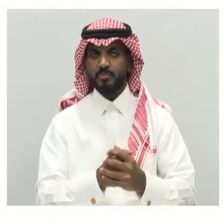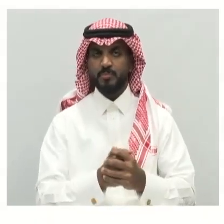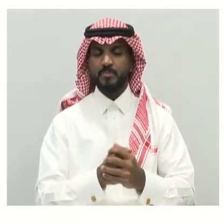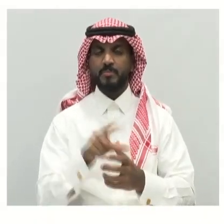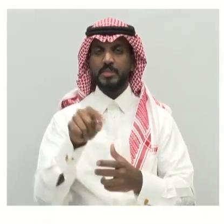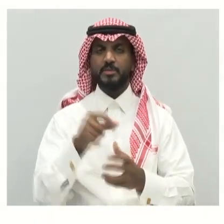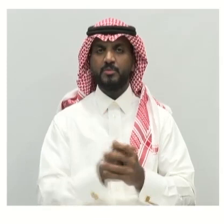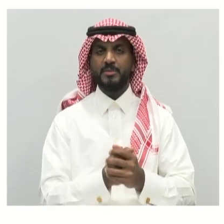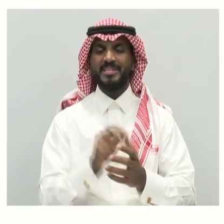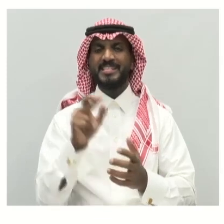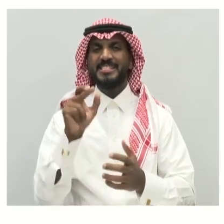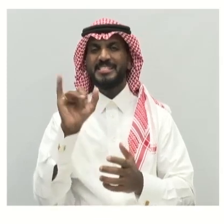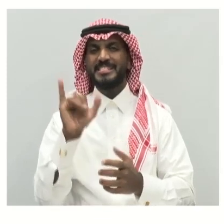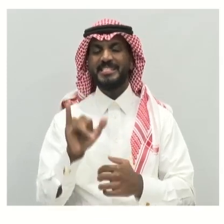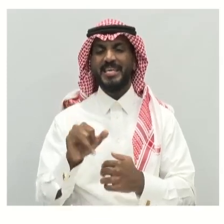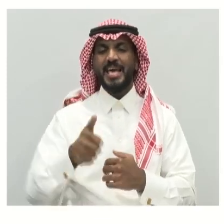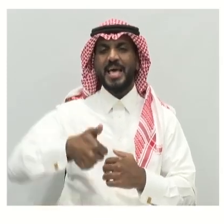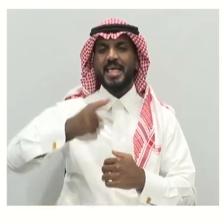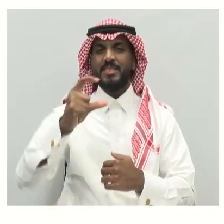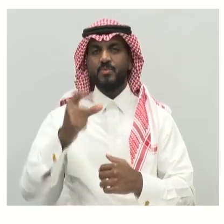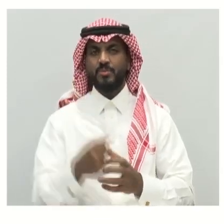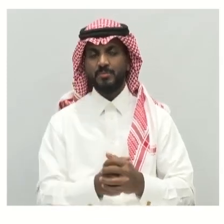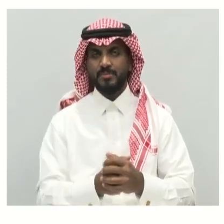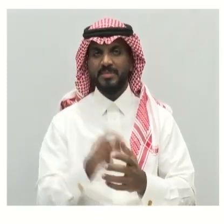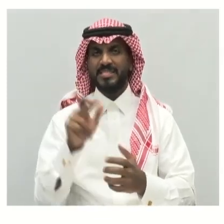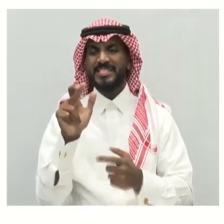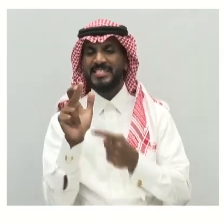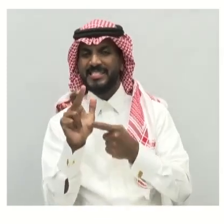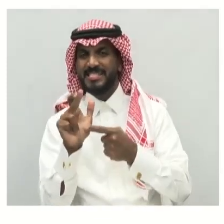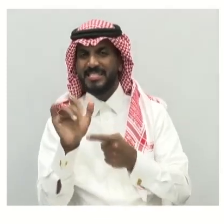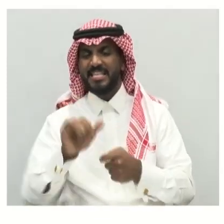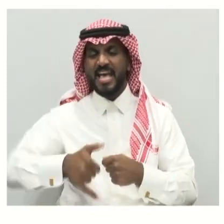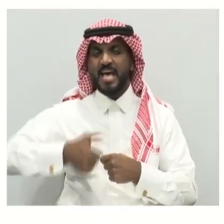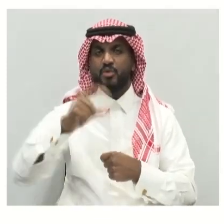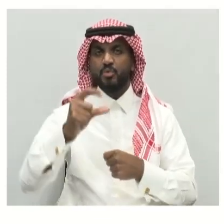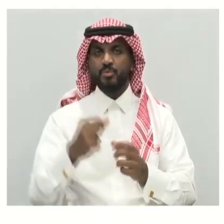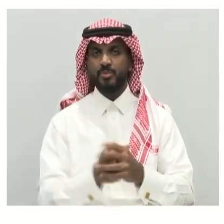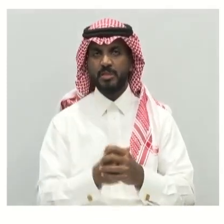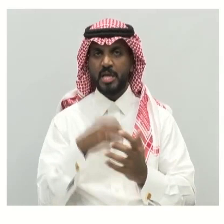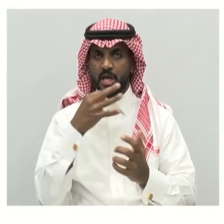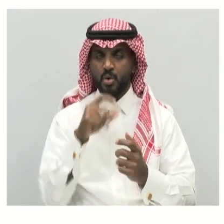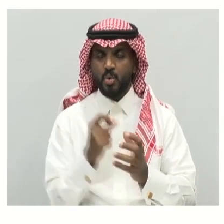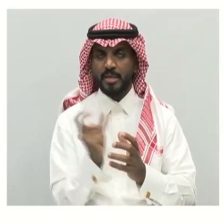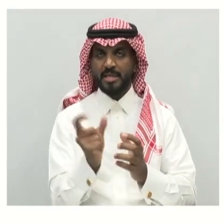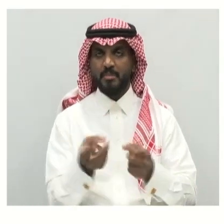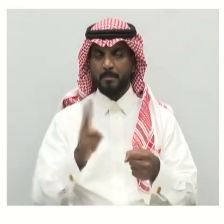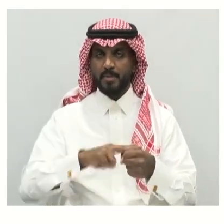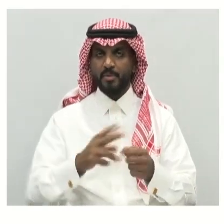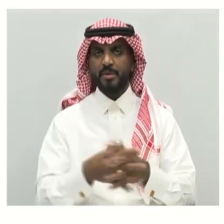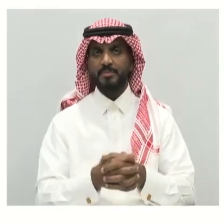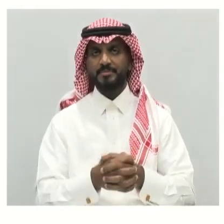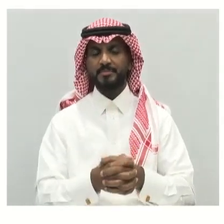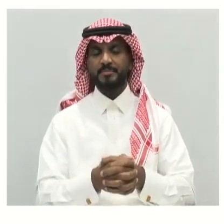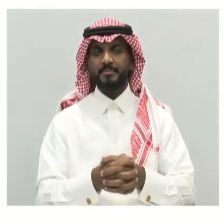احسنتم زياد زياد اقراوا هذه الكلمه مره اخرى